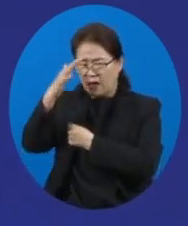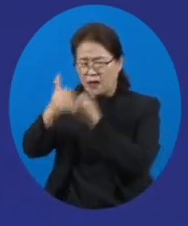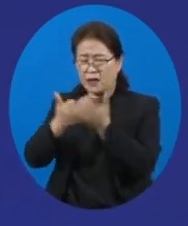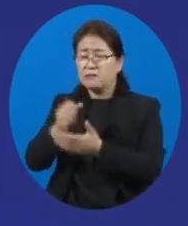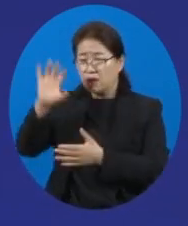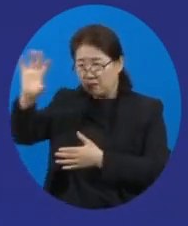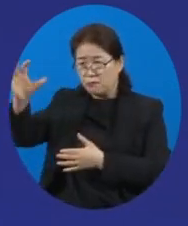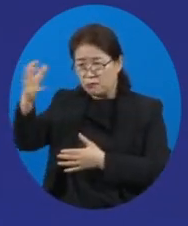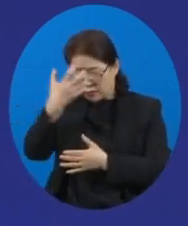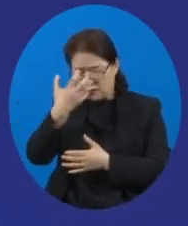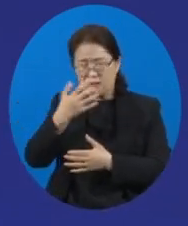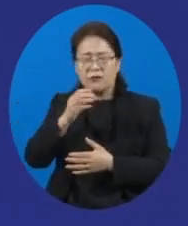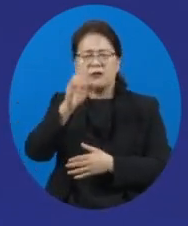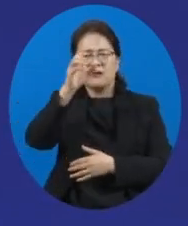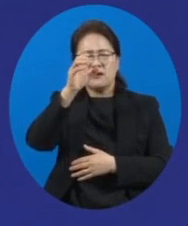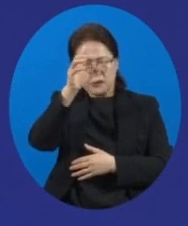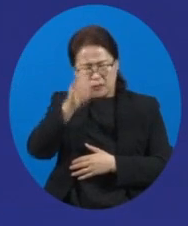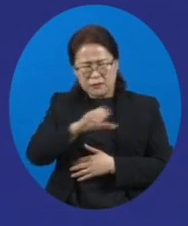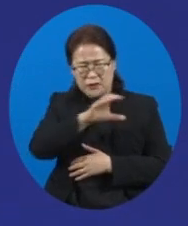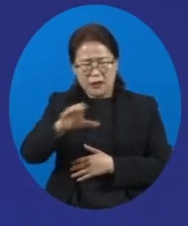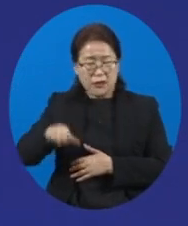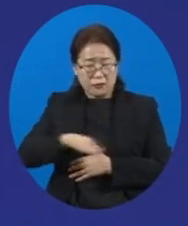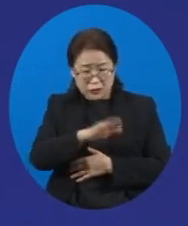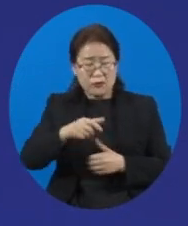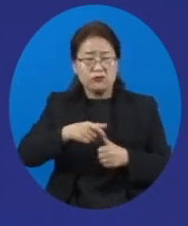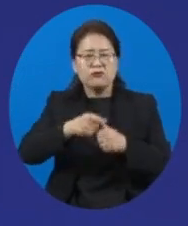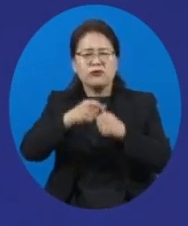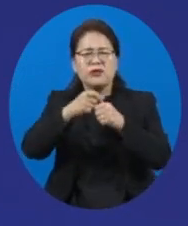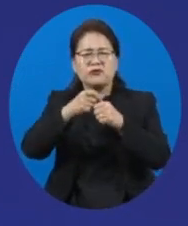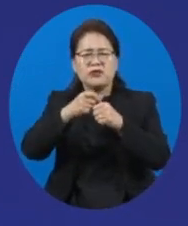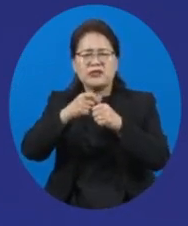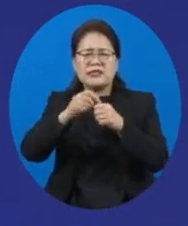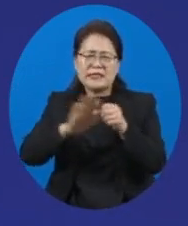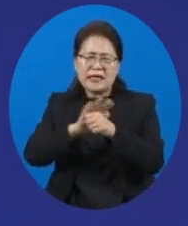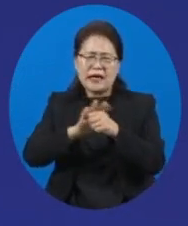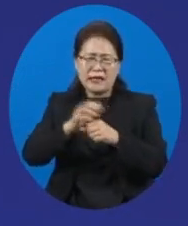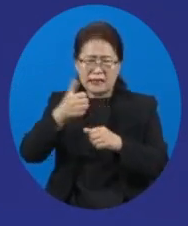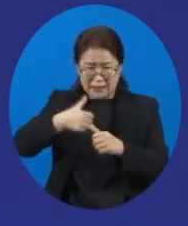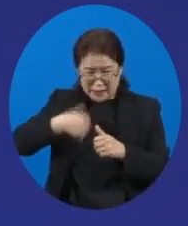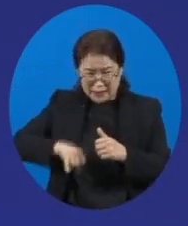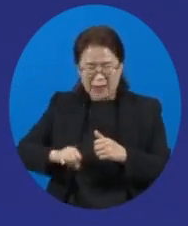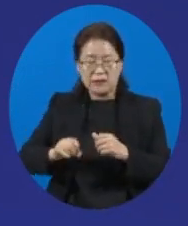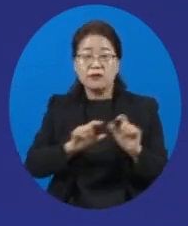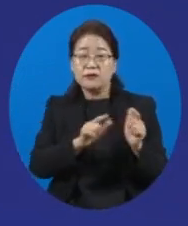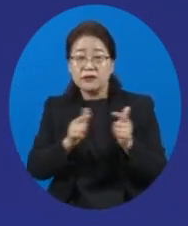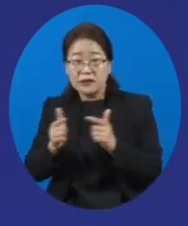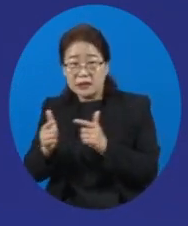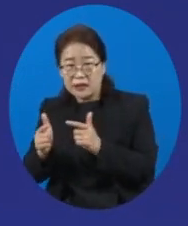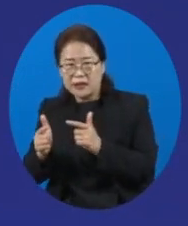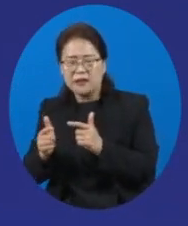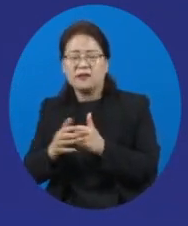아들의 피를 주고 십자가에서 구원해낸 당신의 사랑하는 아들과 딸들이